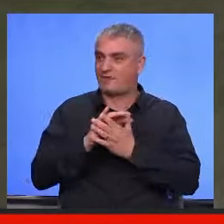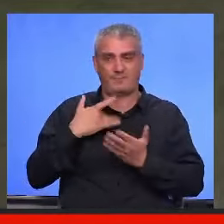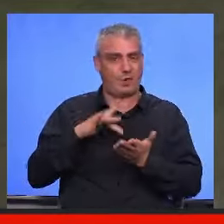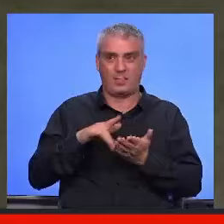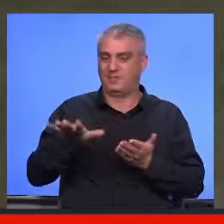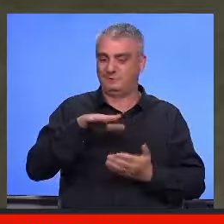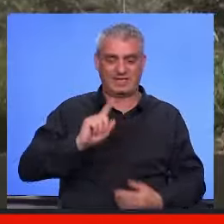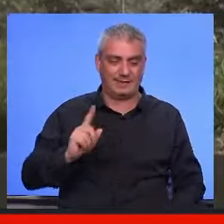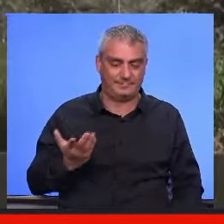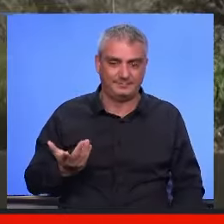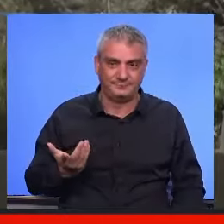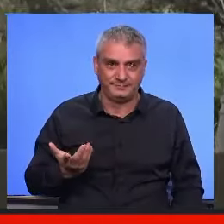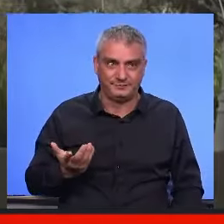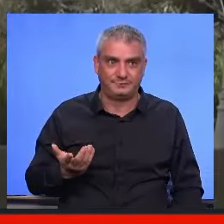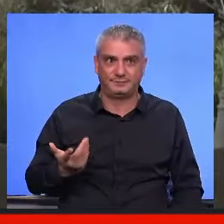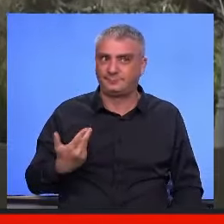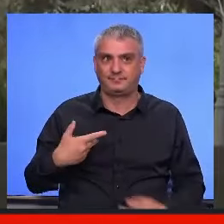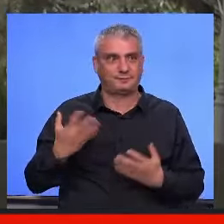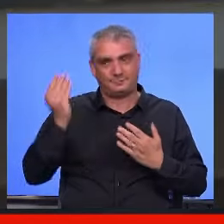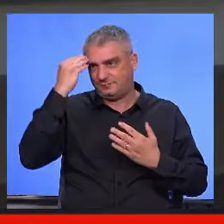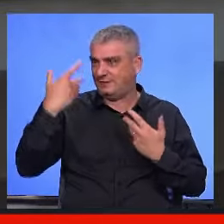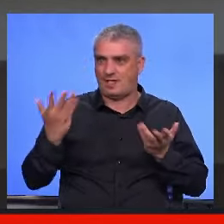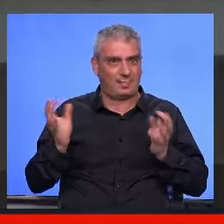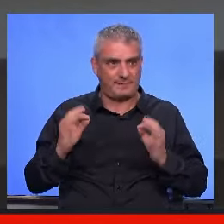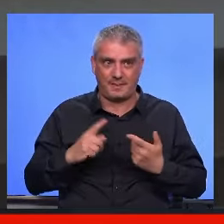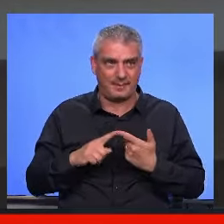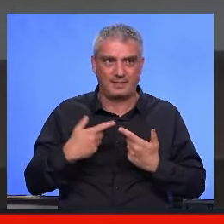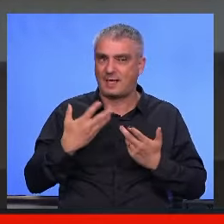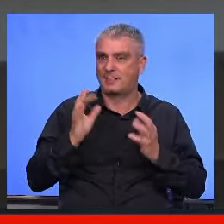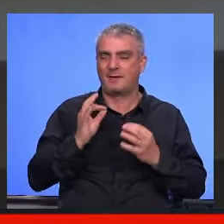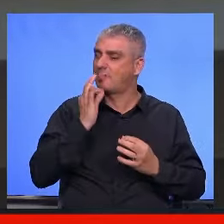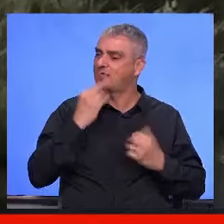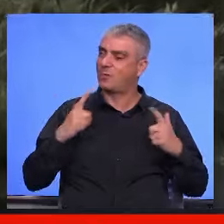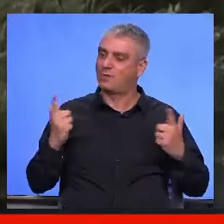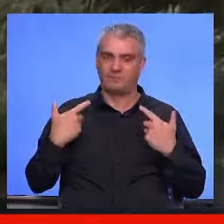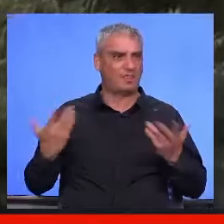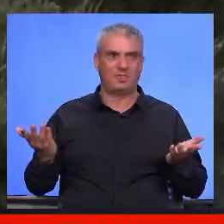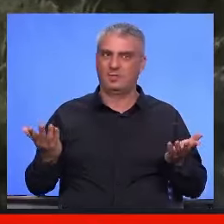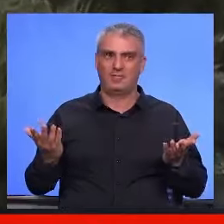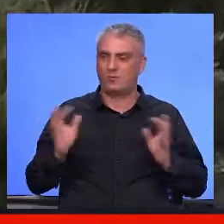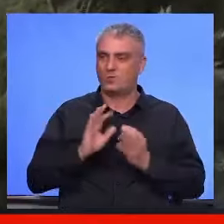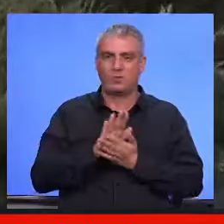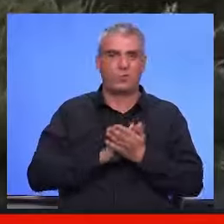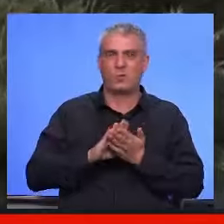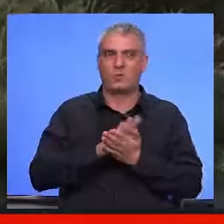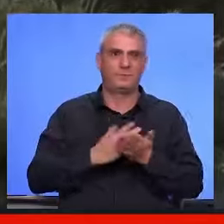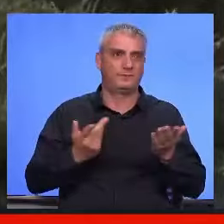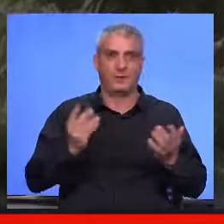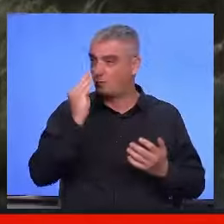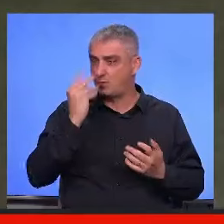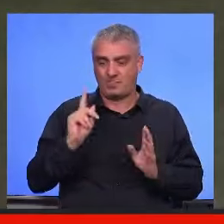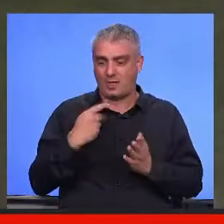לא נמצאים פה, שאין באמת בית ספר ואין באמת נעורים, אין באמת כלום. לפורים לא יכלתי